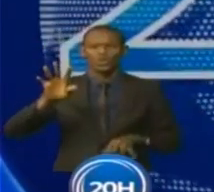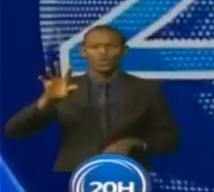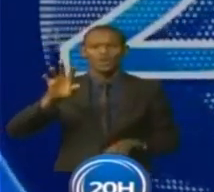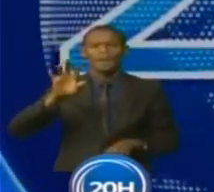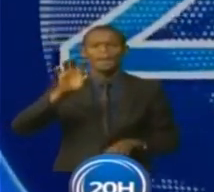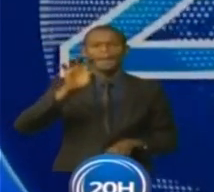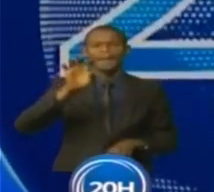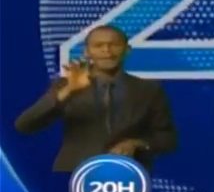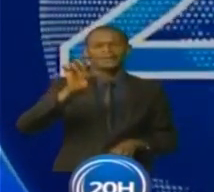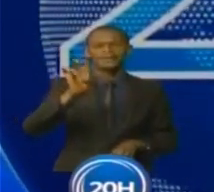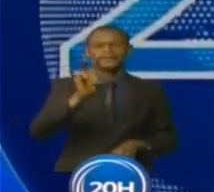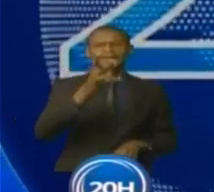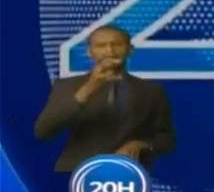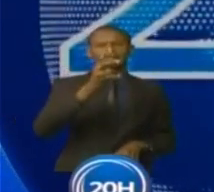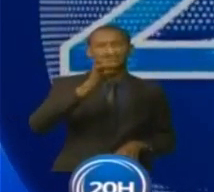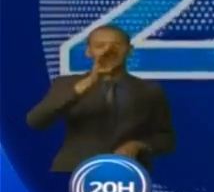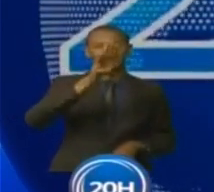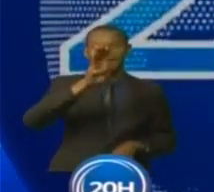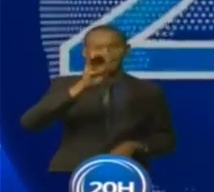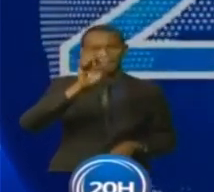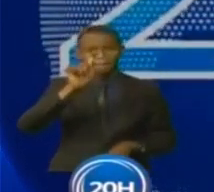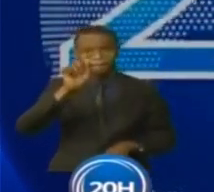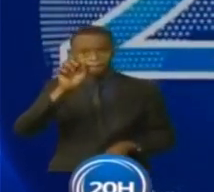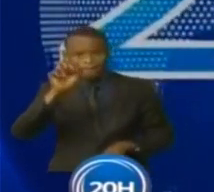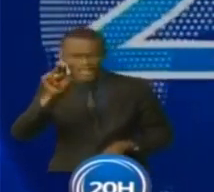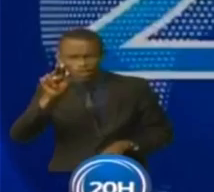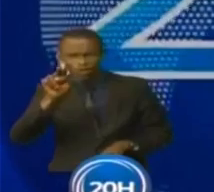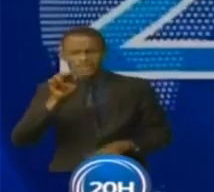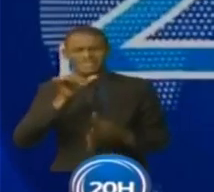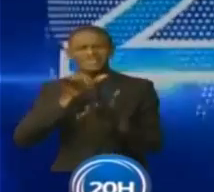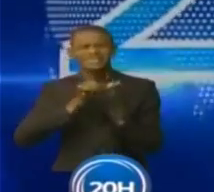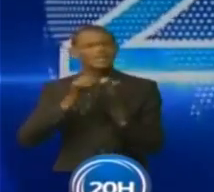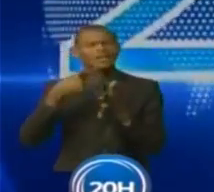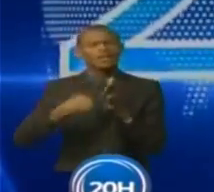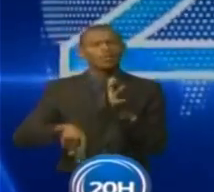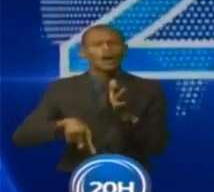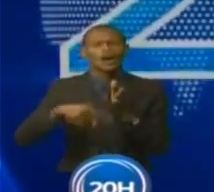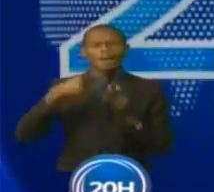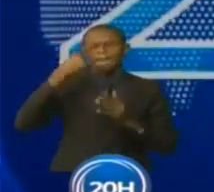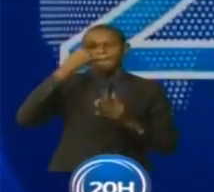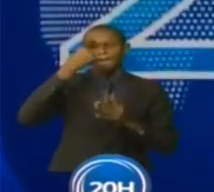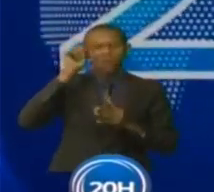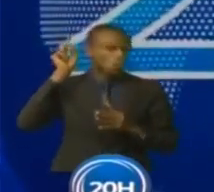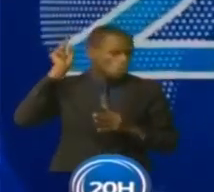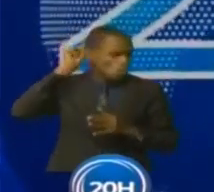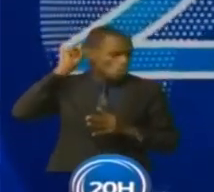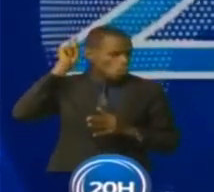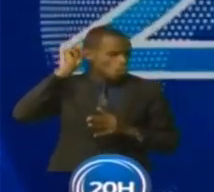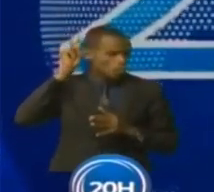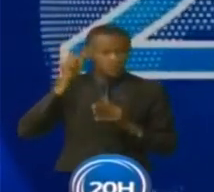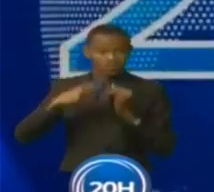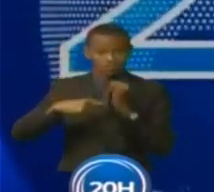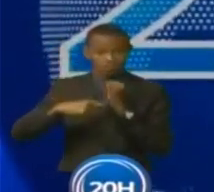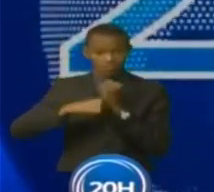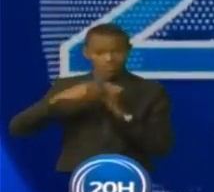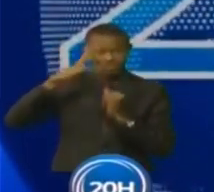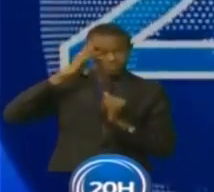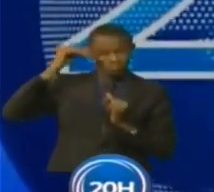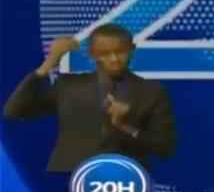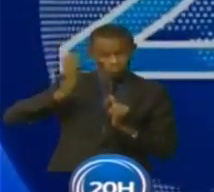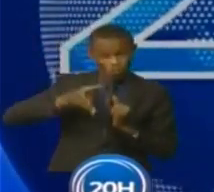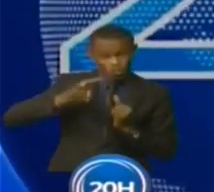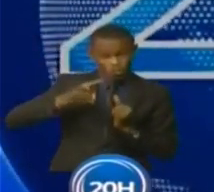Colwezi Eldorado du corridor sud de la RDC SADC. Les experts des différents domaines, dont ceux de l'exploitation